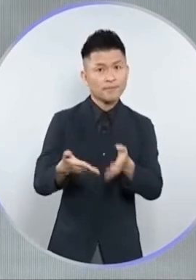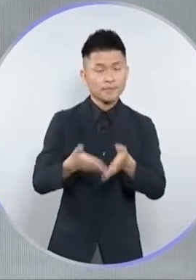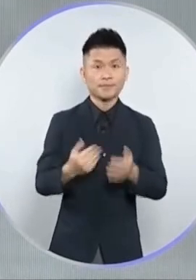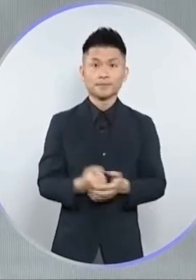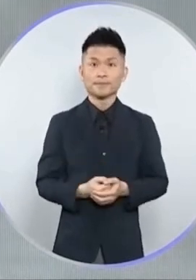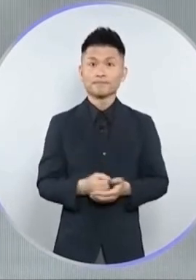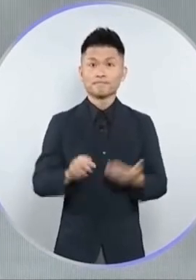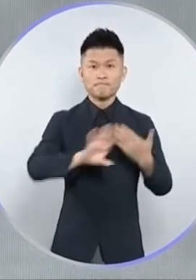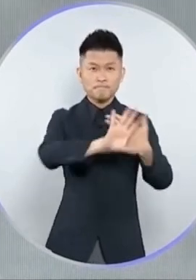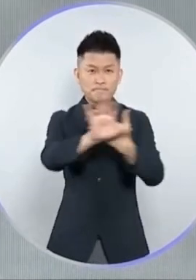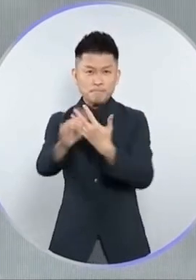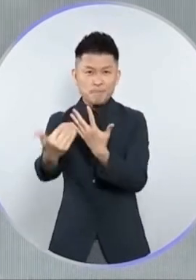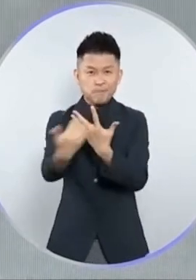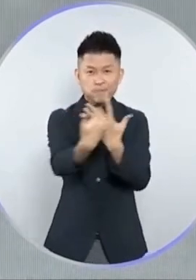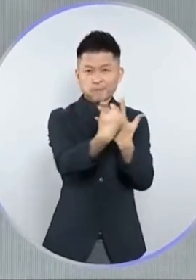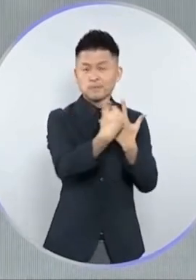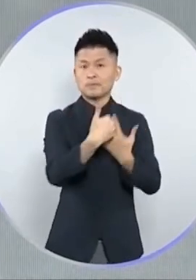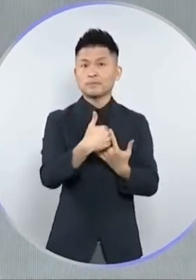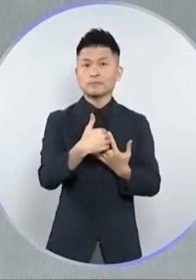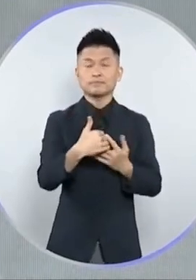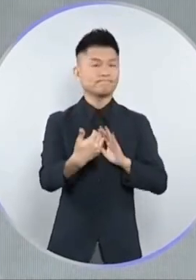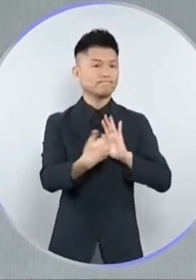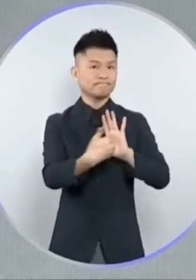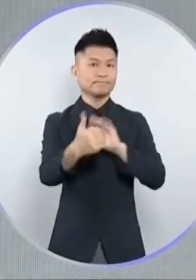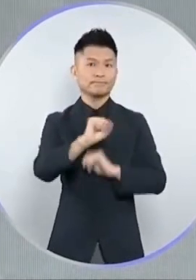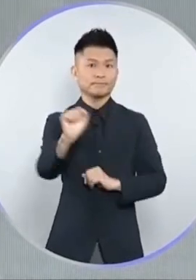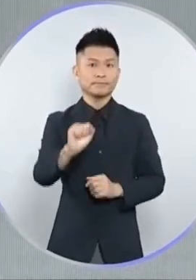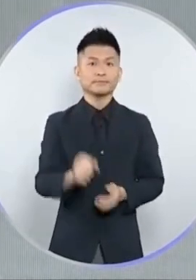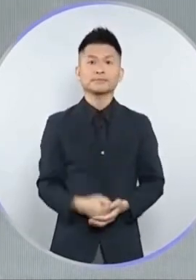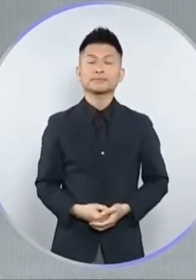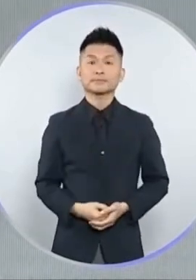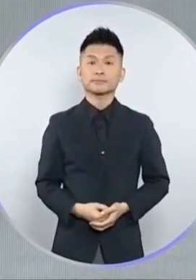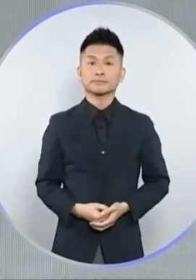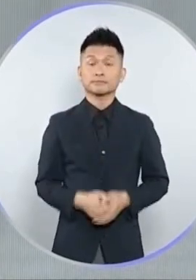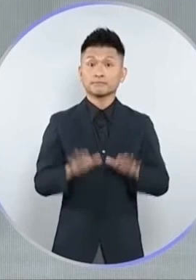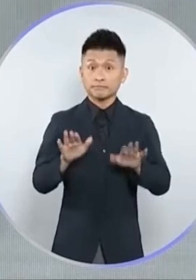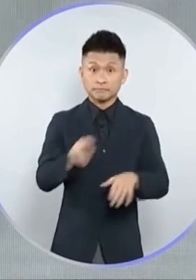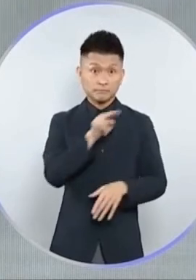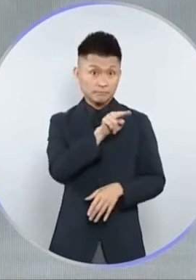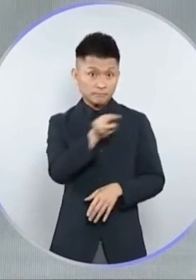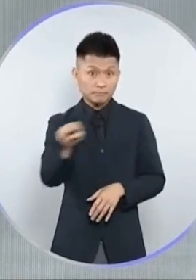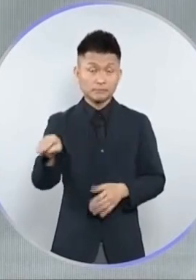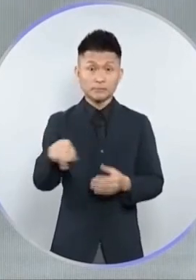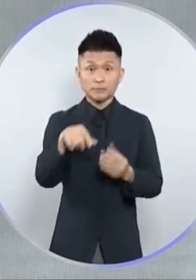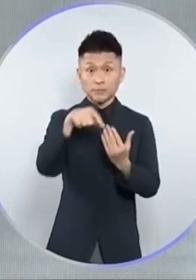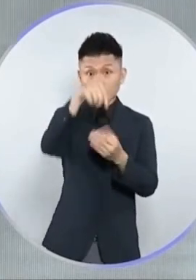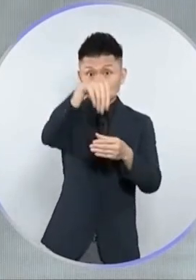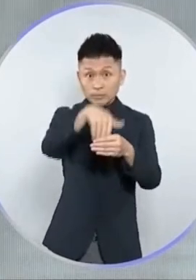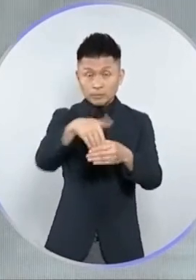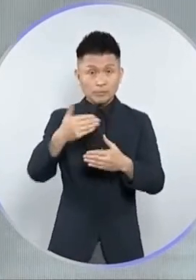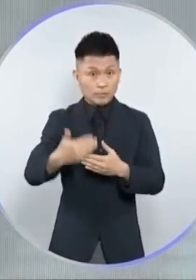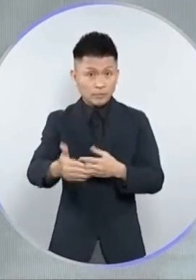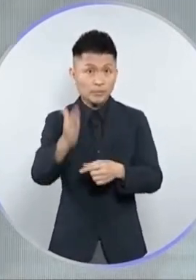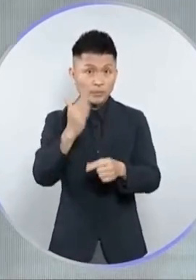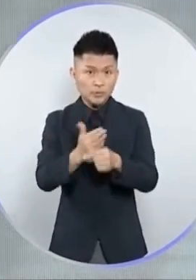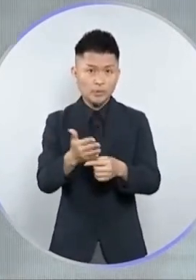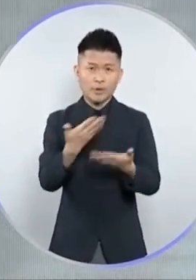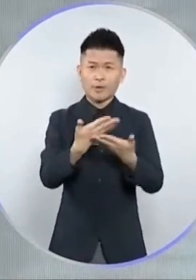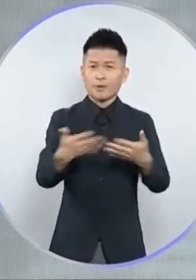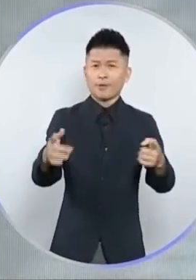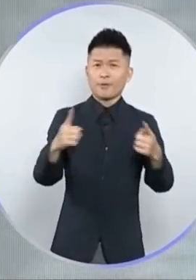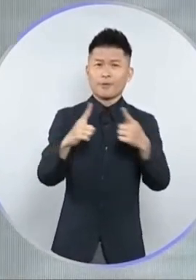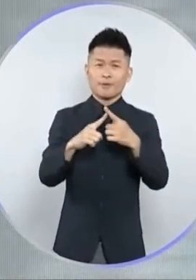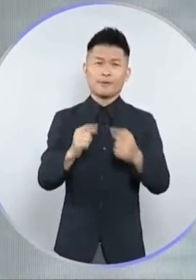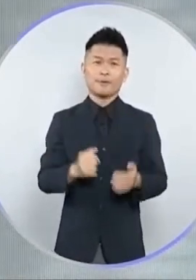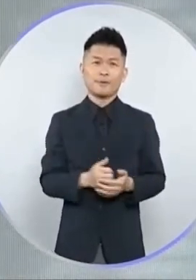绝对不允许这样一个条件。今天我们也看到，在选举的过程当中，很多人